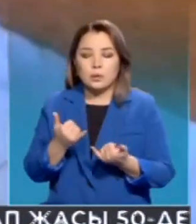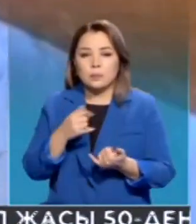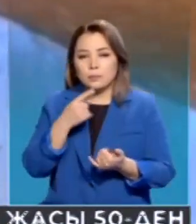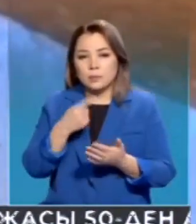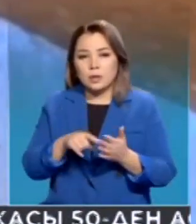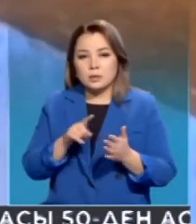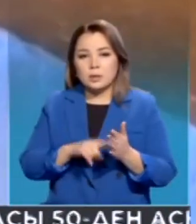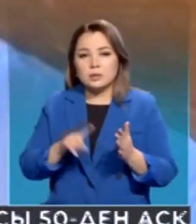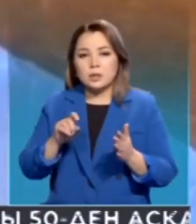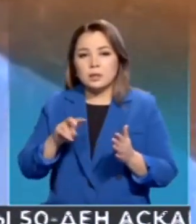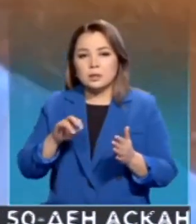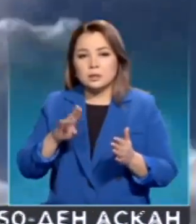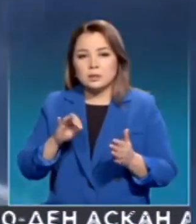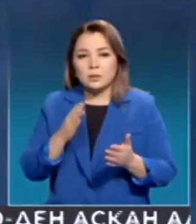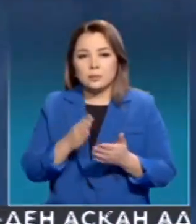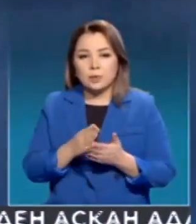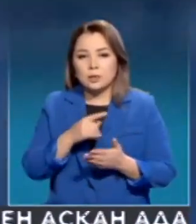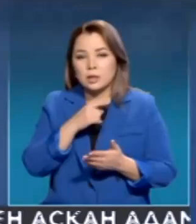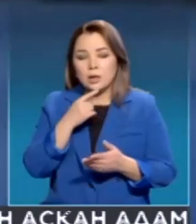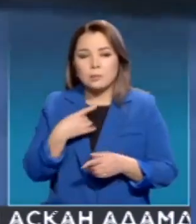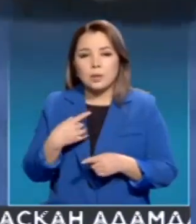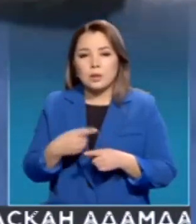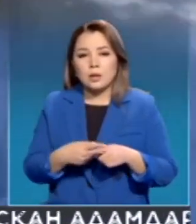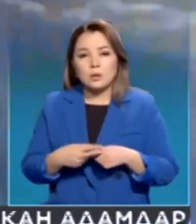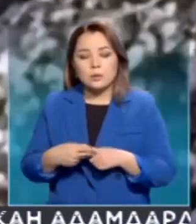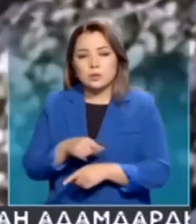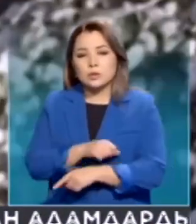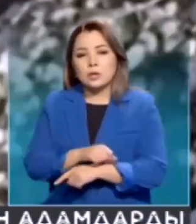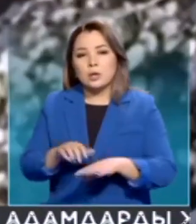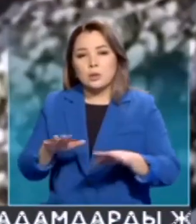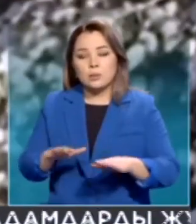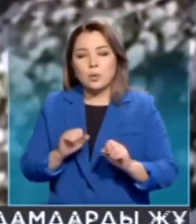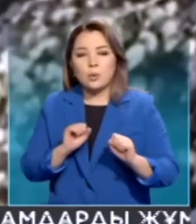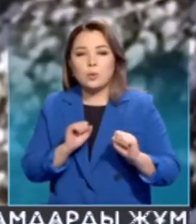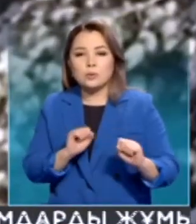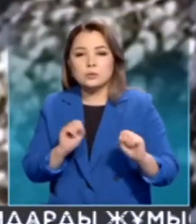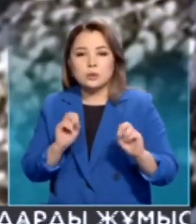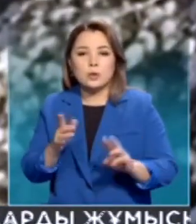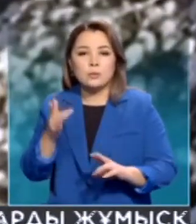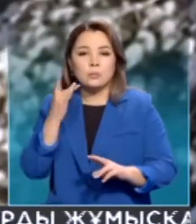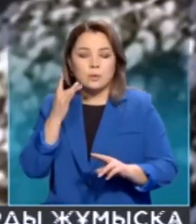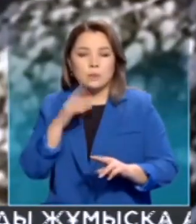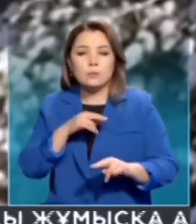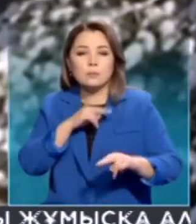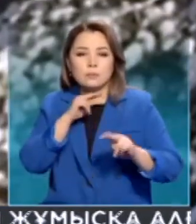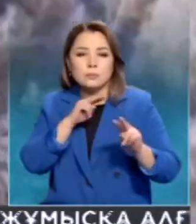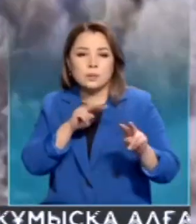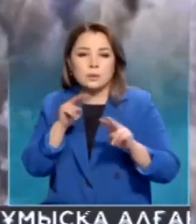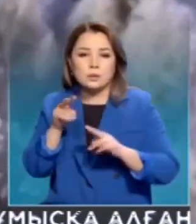сенбеген Зеленский болса, елінің Ресей мен Беларусьпен арадағы шекараларын қорғауды үнемі